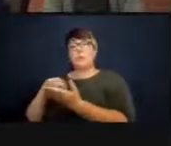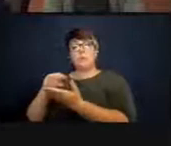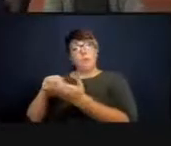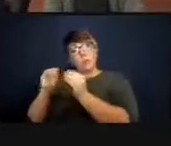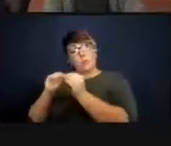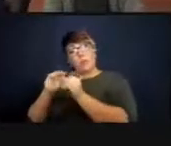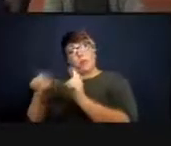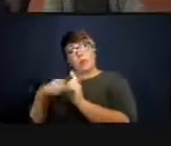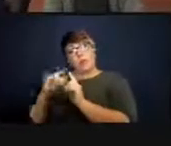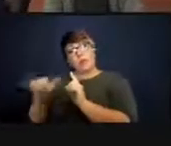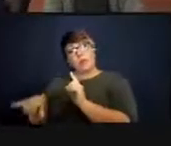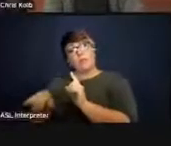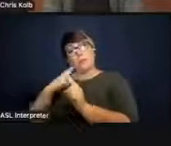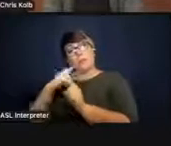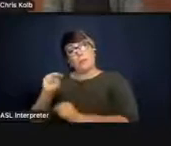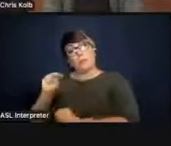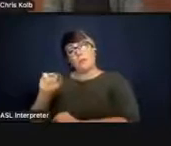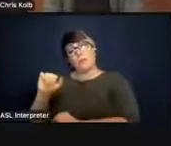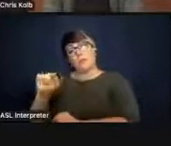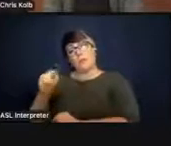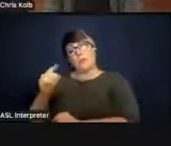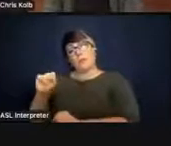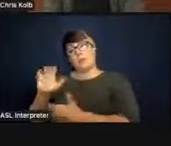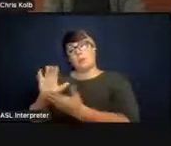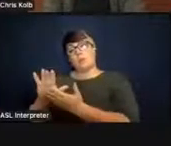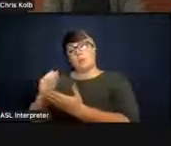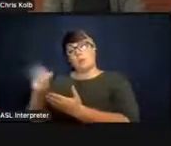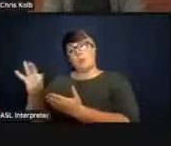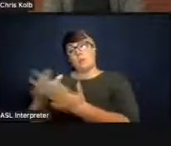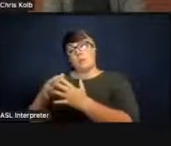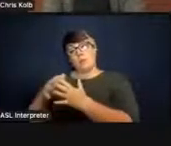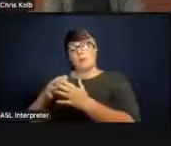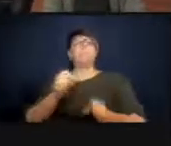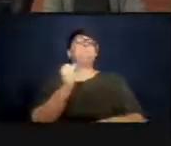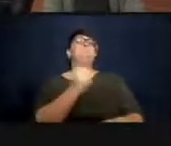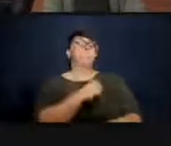wanaweza kuhudhuria mkutano huu? Je, wanabodi wanaweza